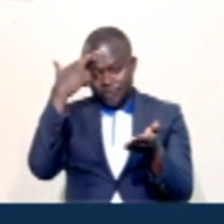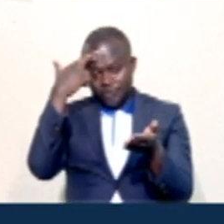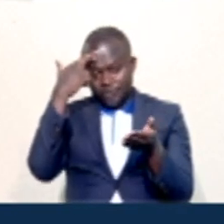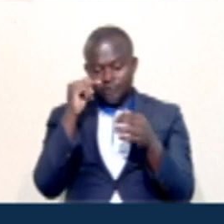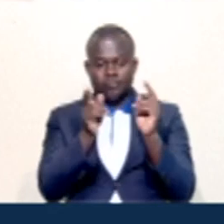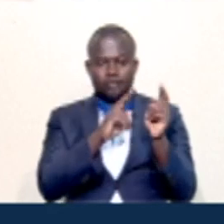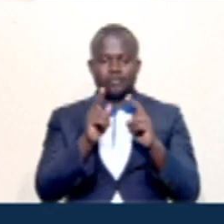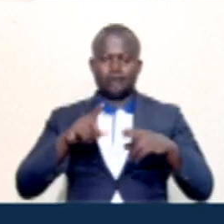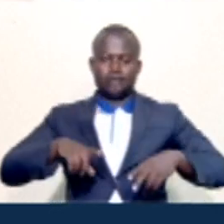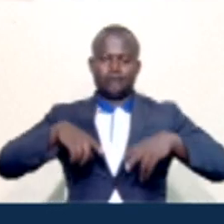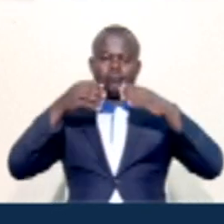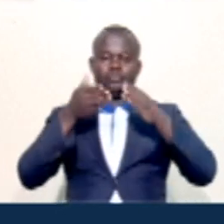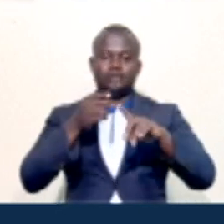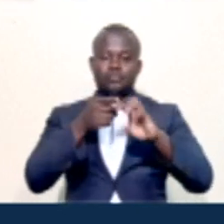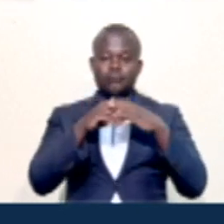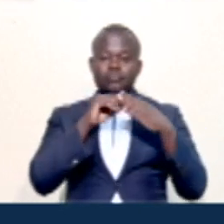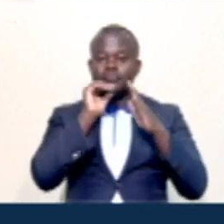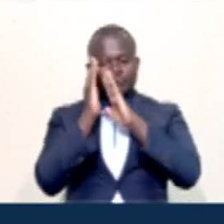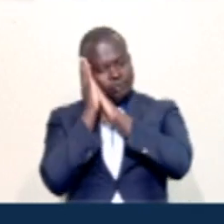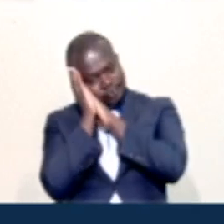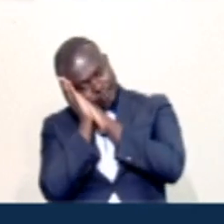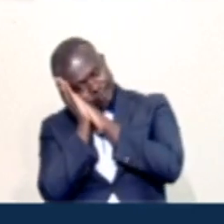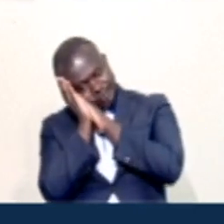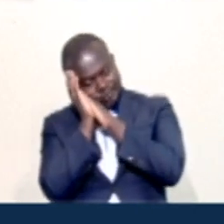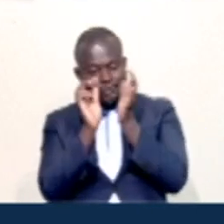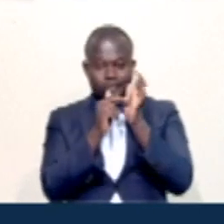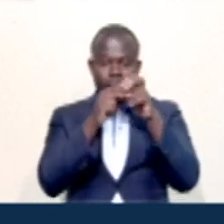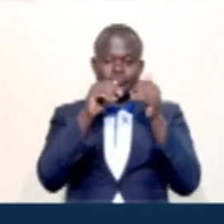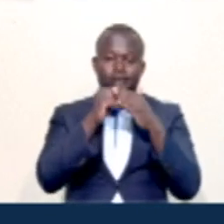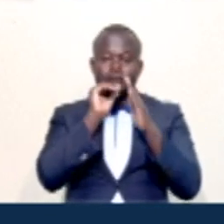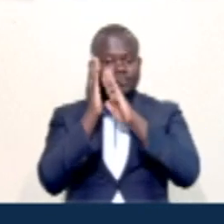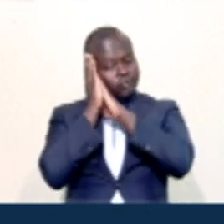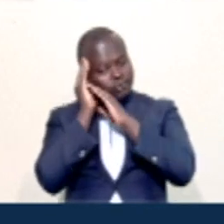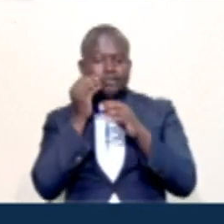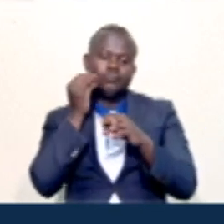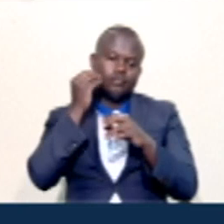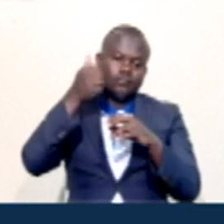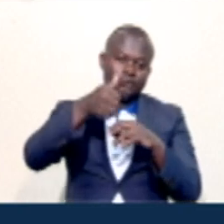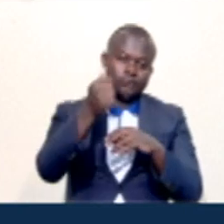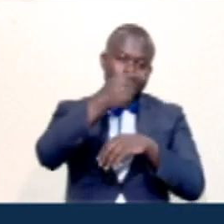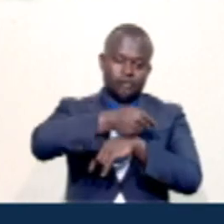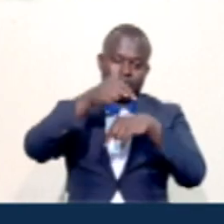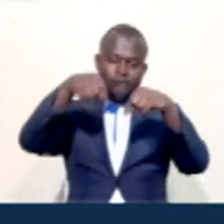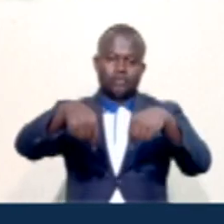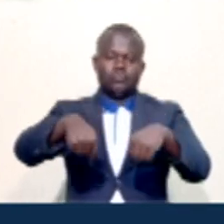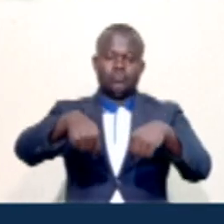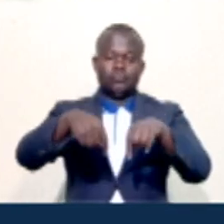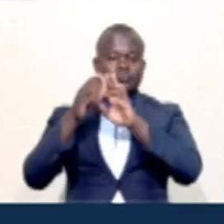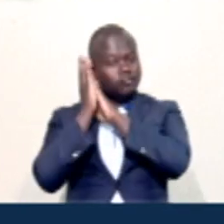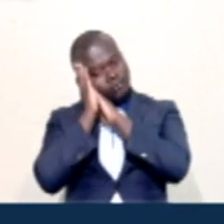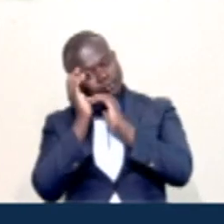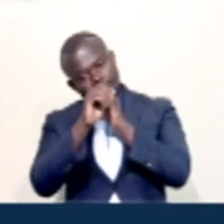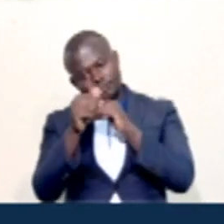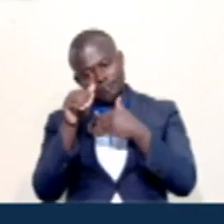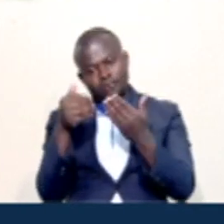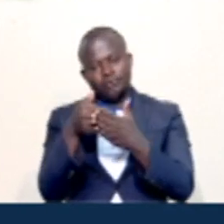Abasanzwe bahatuye ariko bataharaye, nubwo ko abatari burare mu ngo zabo uyu munsi baraye ahandi